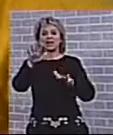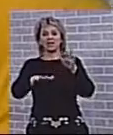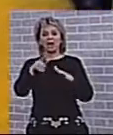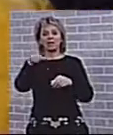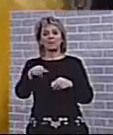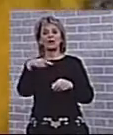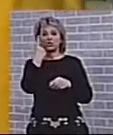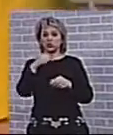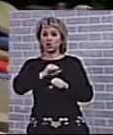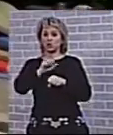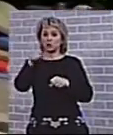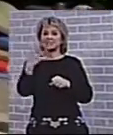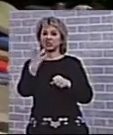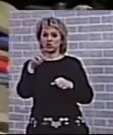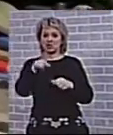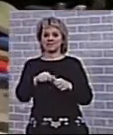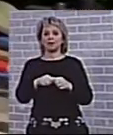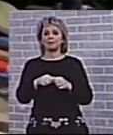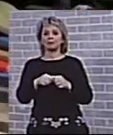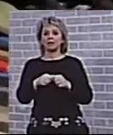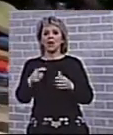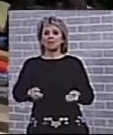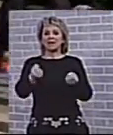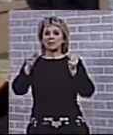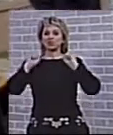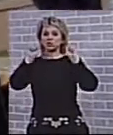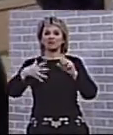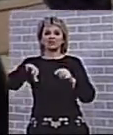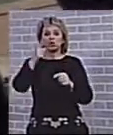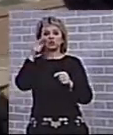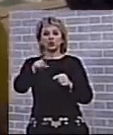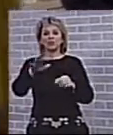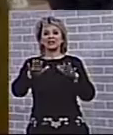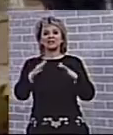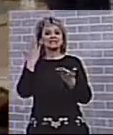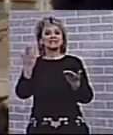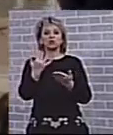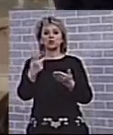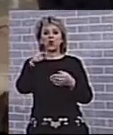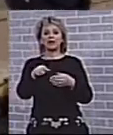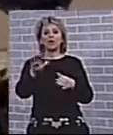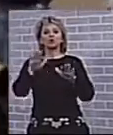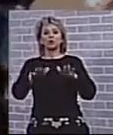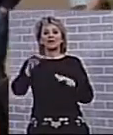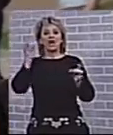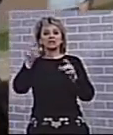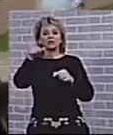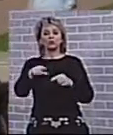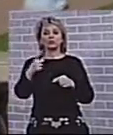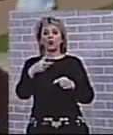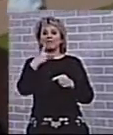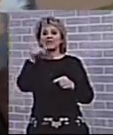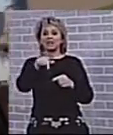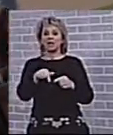килограммов, хотя личный рекорд – 400. Поднимает штангу, там все думают, не знают, сколько там, только вес озвучит. А здесь вот